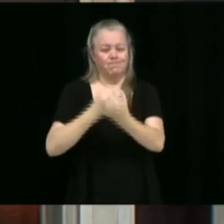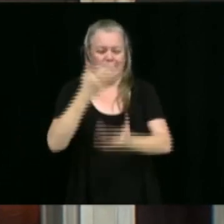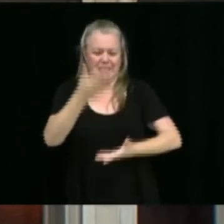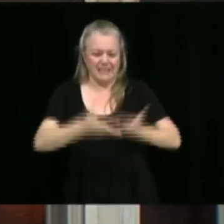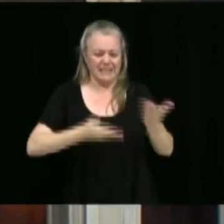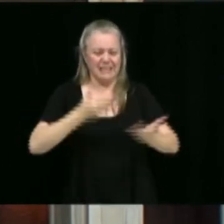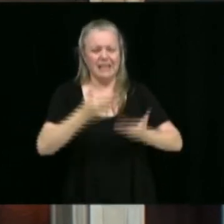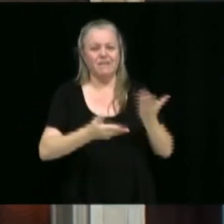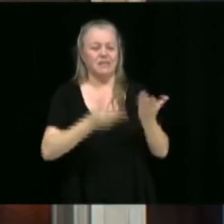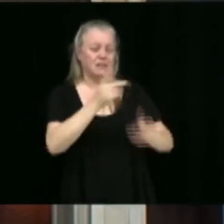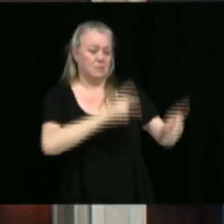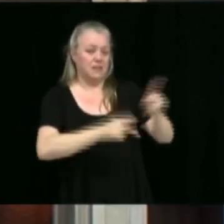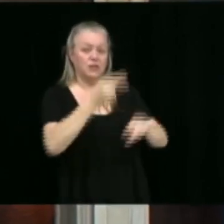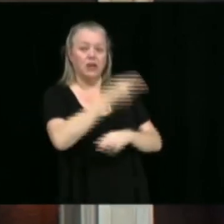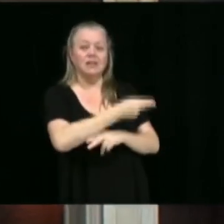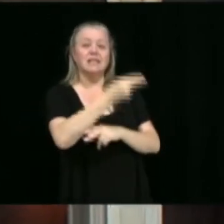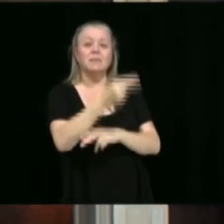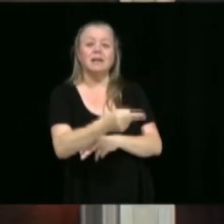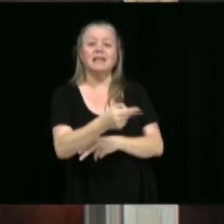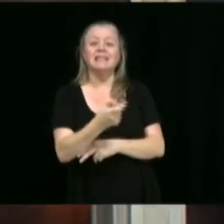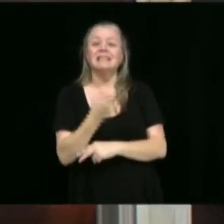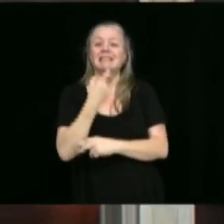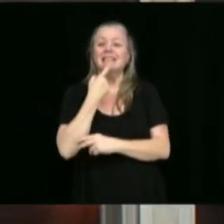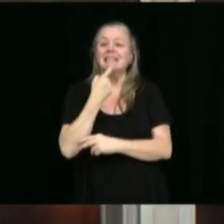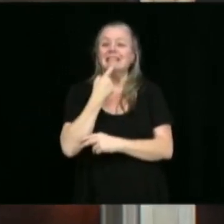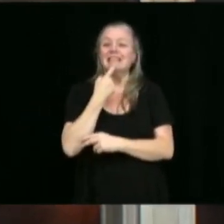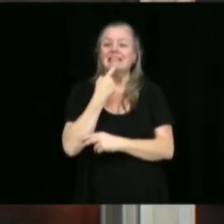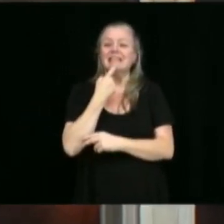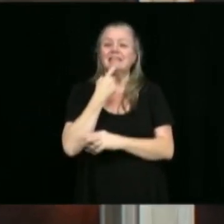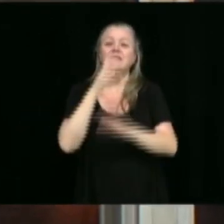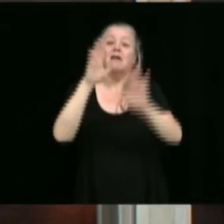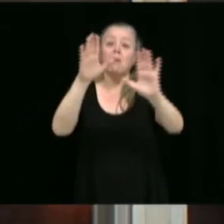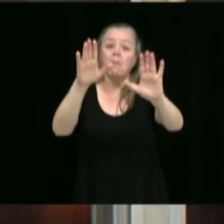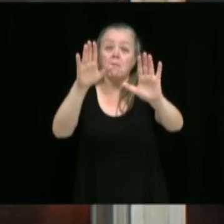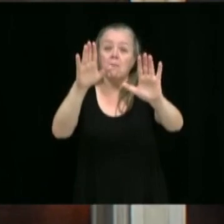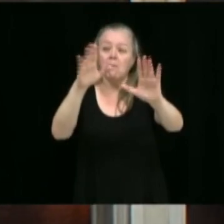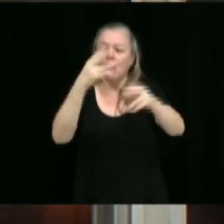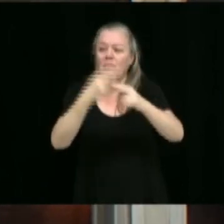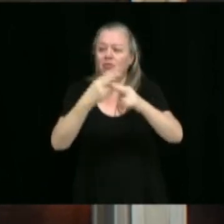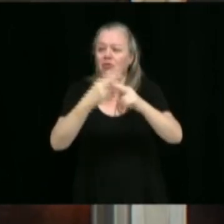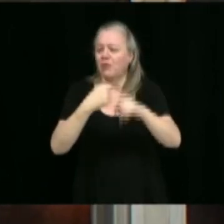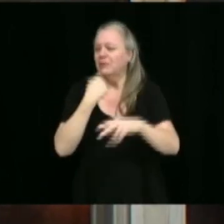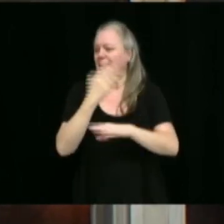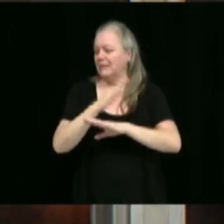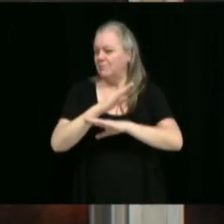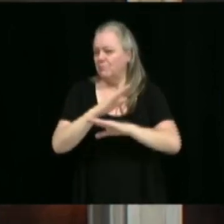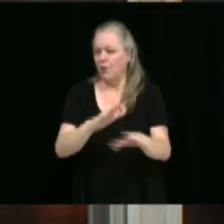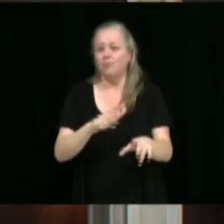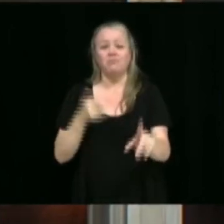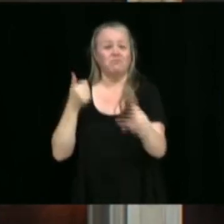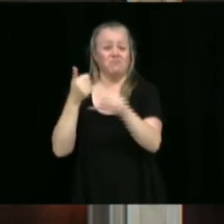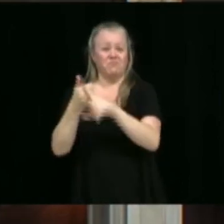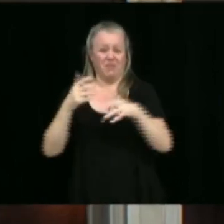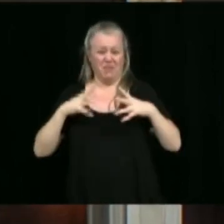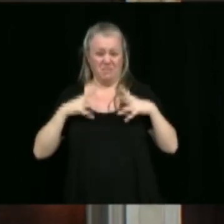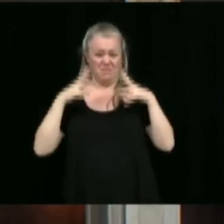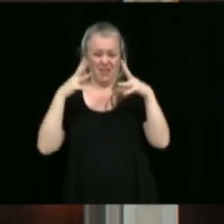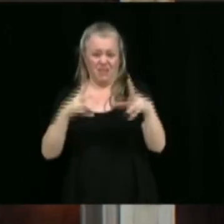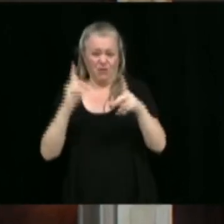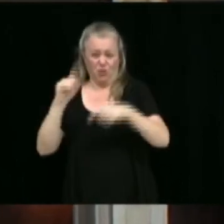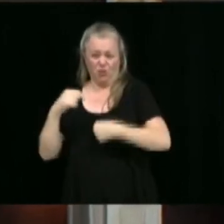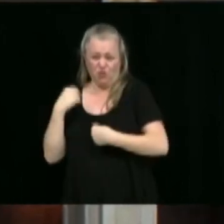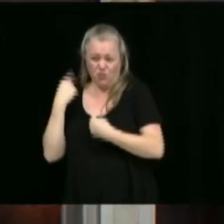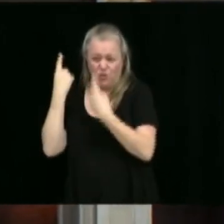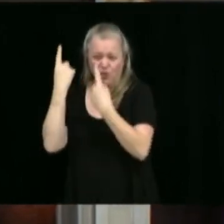handicap sur notre territoire est remise à 3 petits points, je vous le dirai après. Son engagement bénévole depuis de nombreuses années auprès